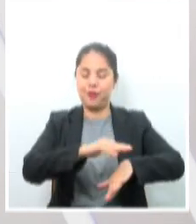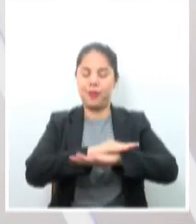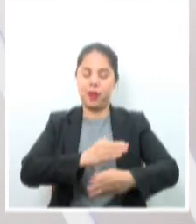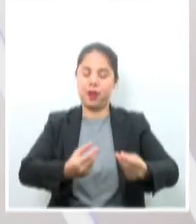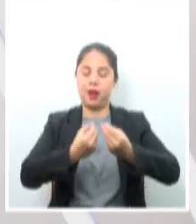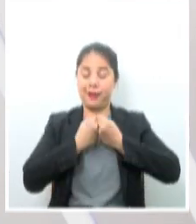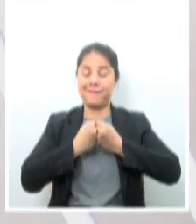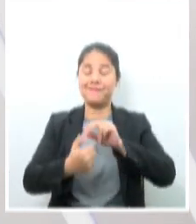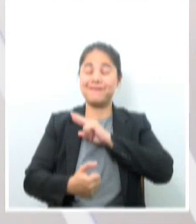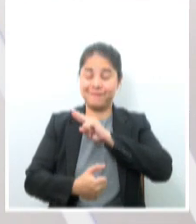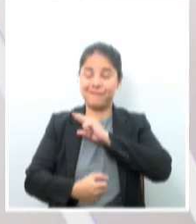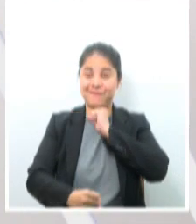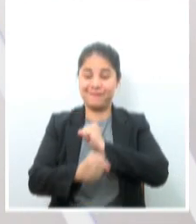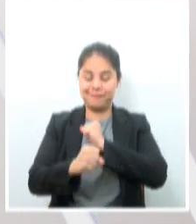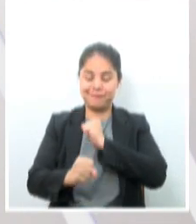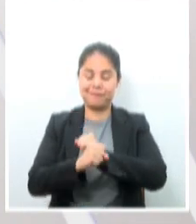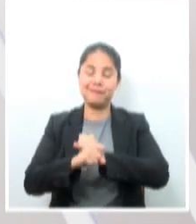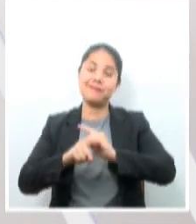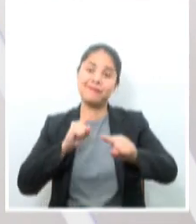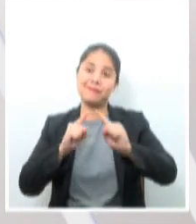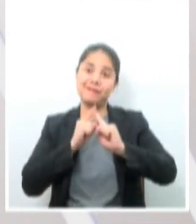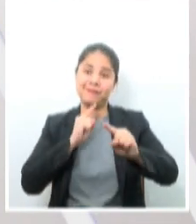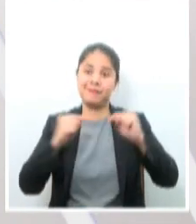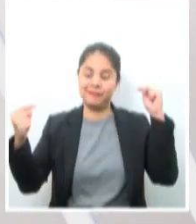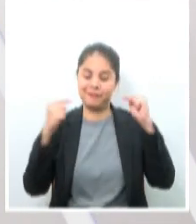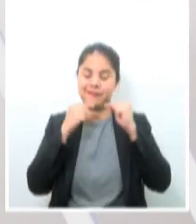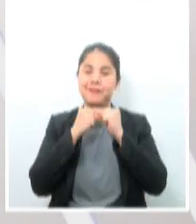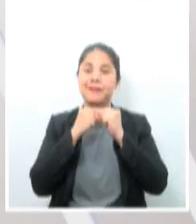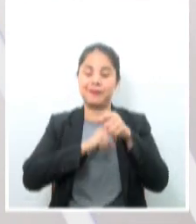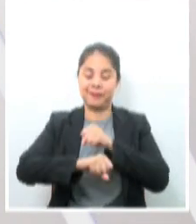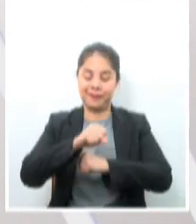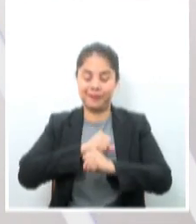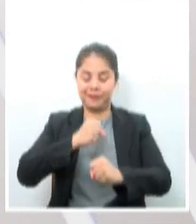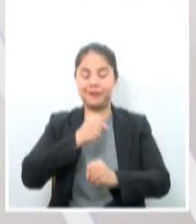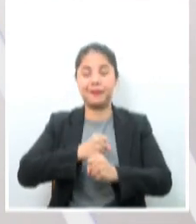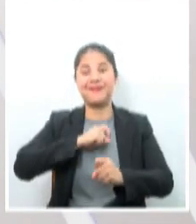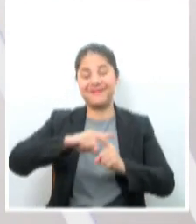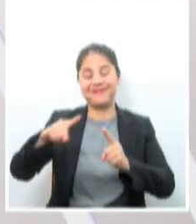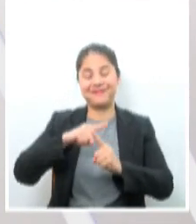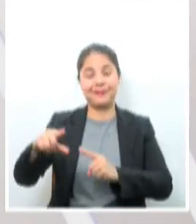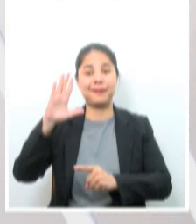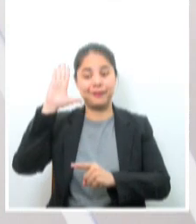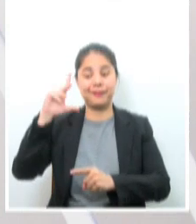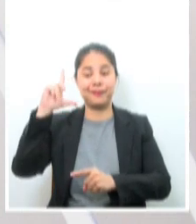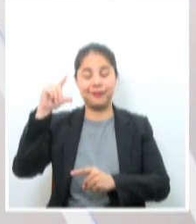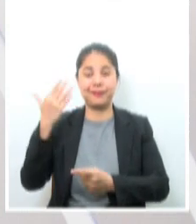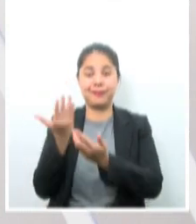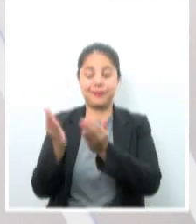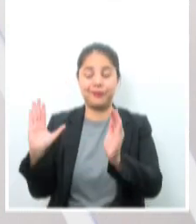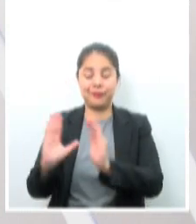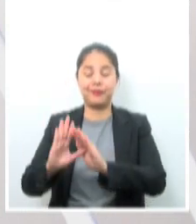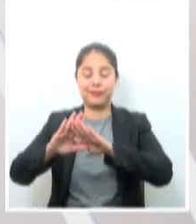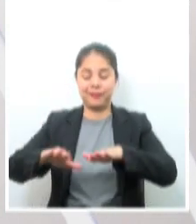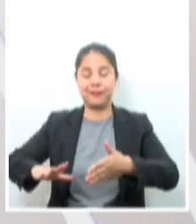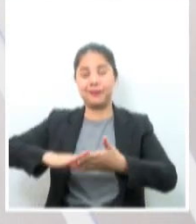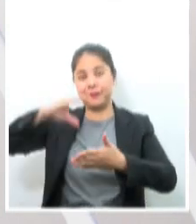าจะเป็นเรื่องของ Evaluate นะคะ Explore Experience แล้วก็ Empower ค่ะทีนี้ถ้าเกิดคุณครูค่ะท่านผู้ปกครองนะคะรวมถึงน้องๆนักเรียนที่สน